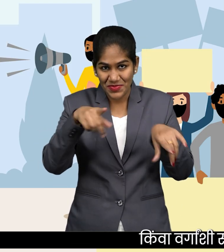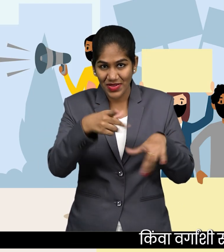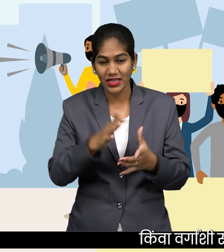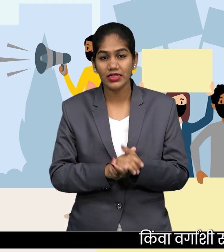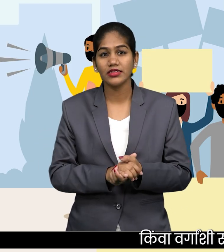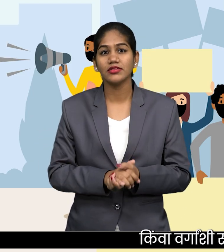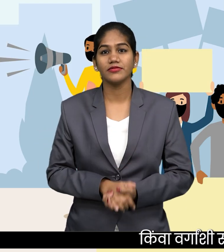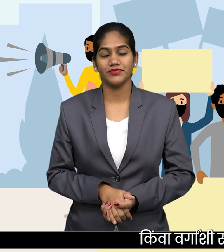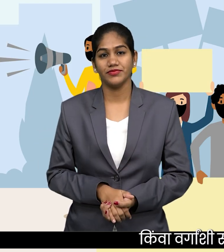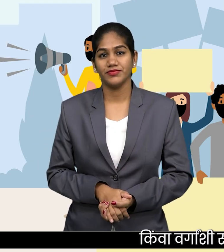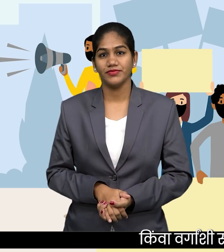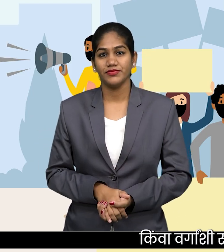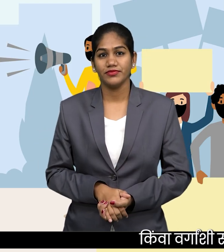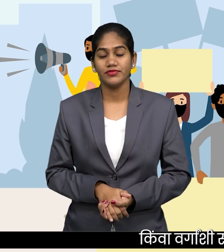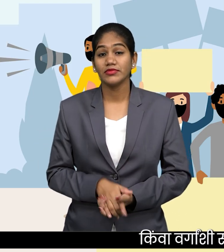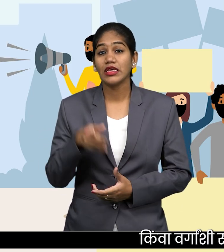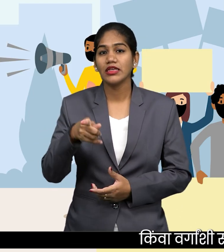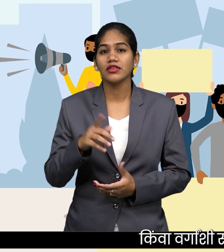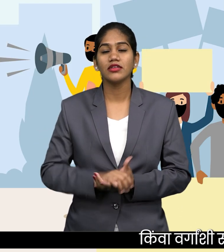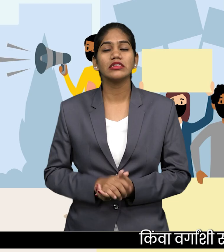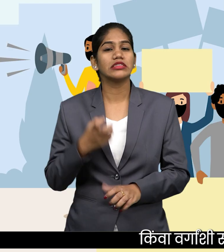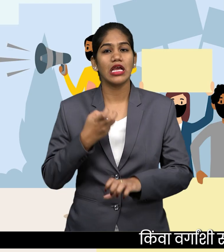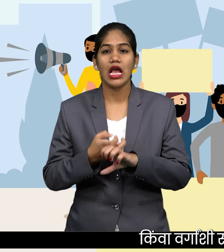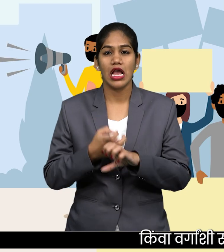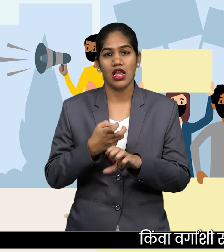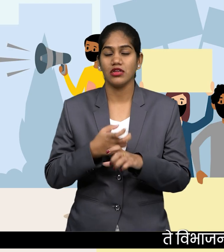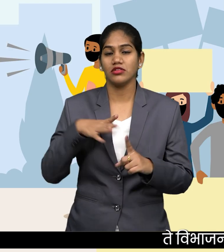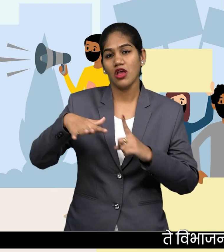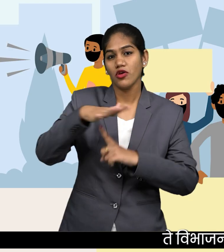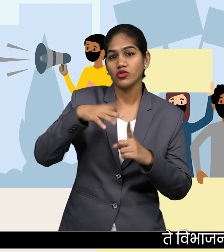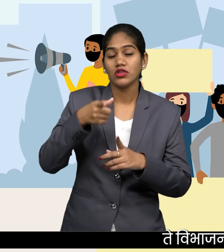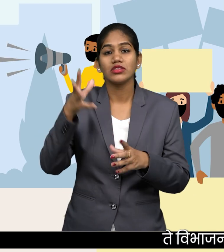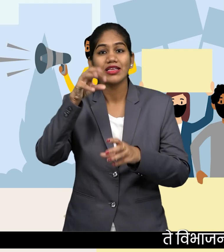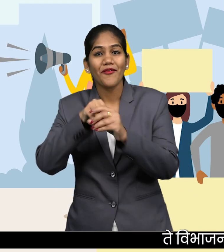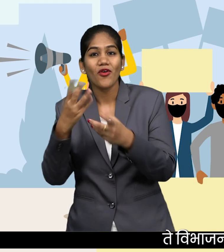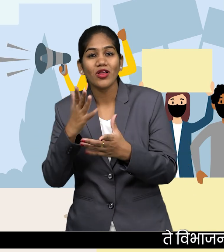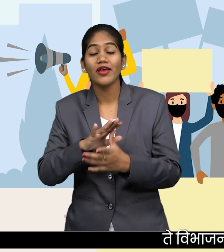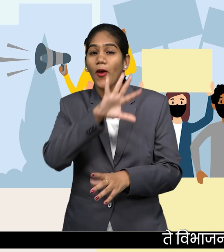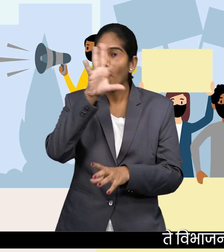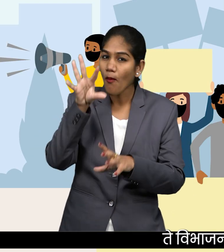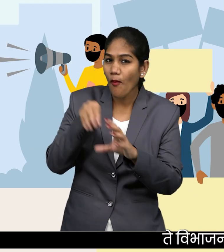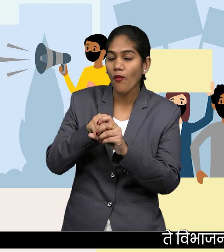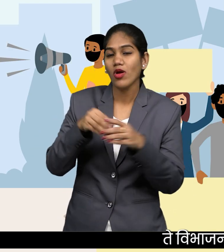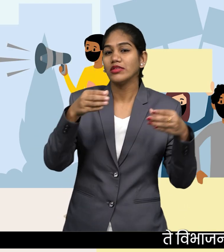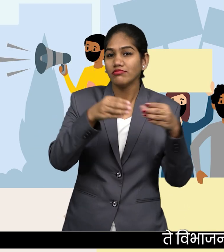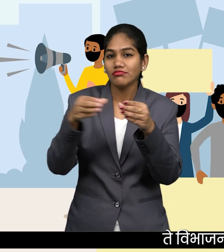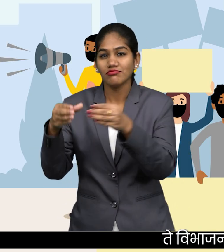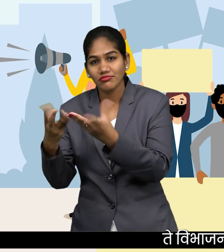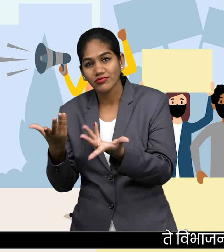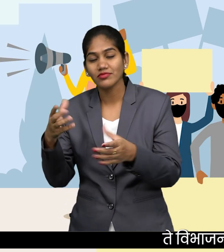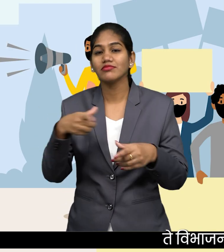किंवा वर्गांशी संबंधित गुंतागुंतीची परिस्थिती ते विभाजनकारी असू